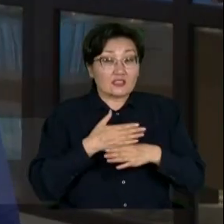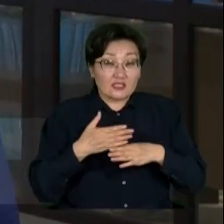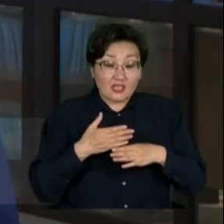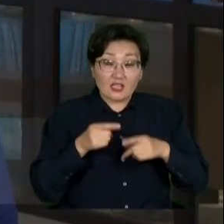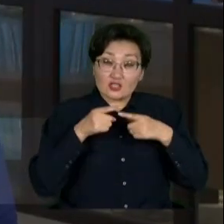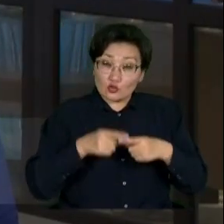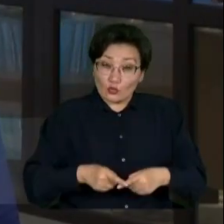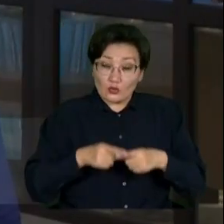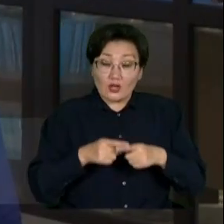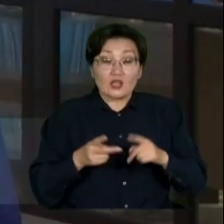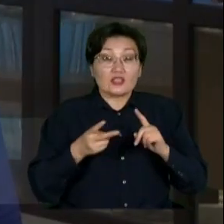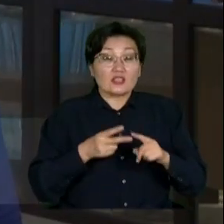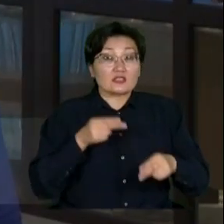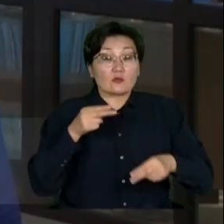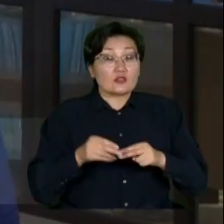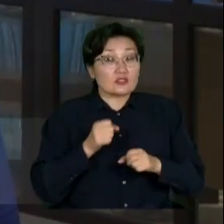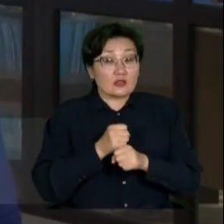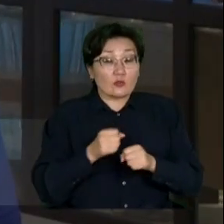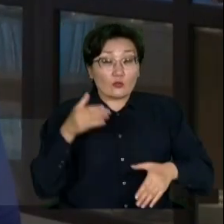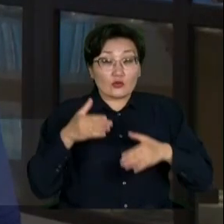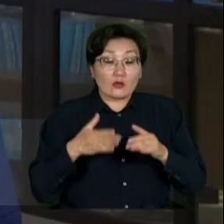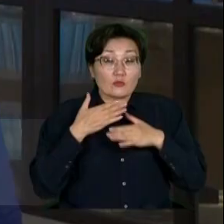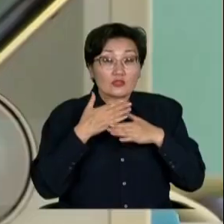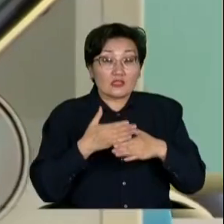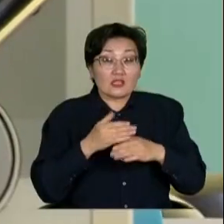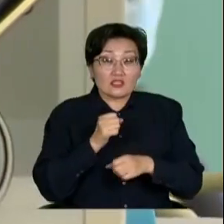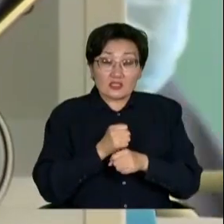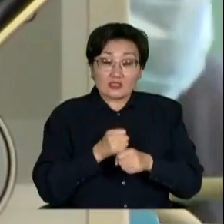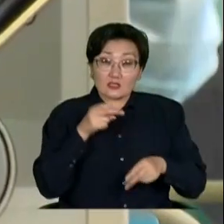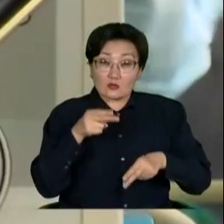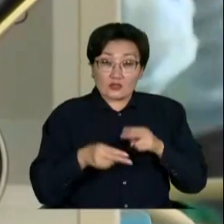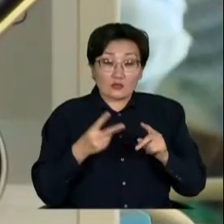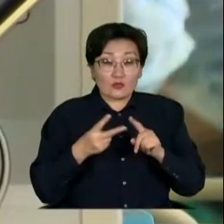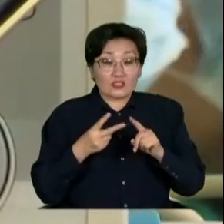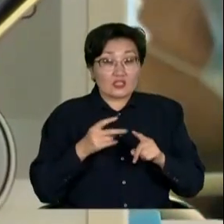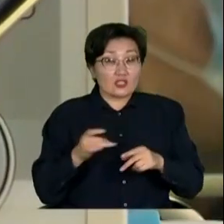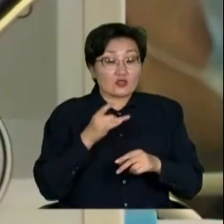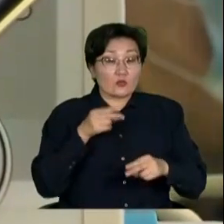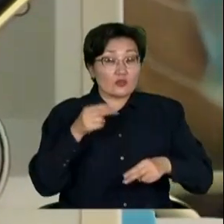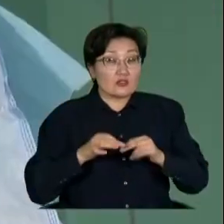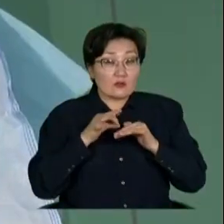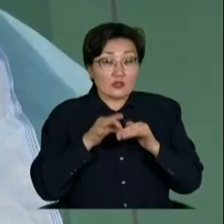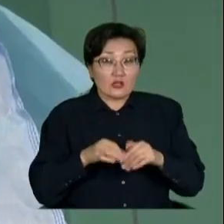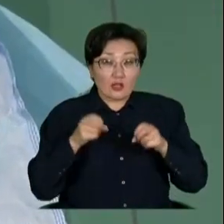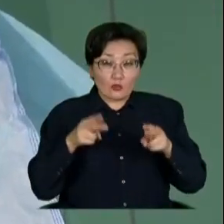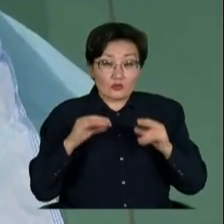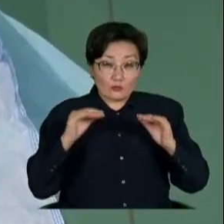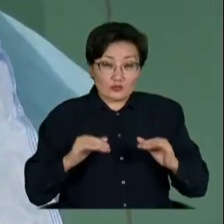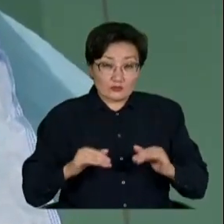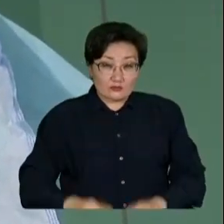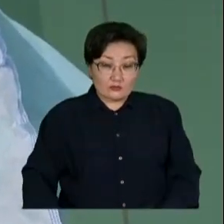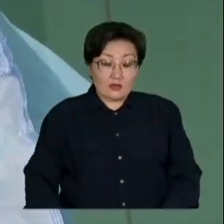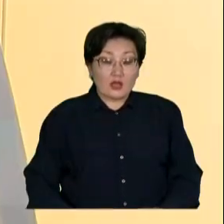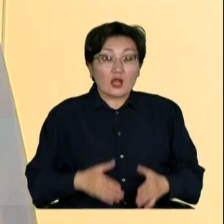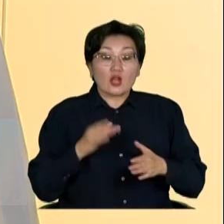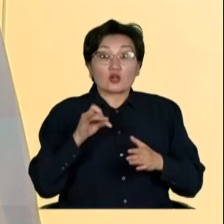жасау, роботпен жасалынған операциялар осы асқынуларды және екінші рет операция жасауларды, яғни қаупын төмендетеді бізде.